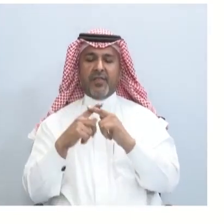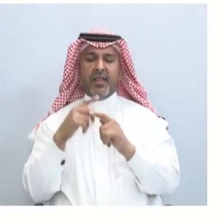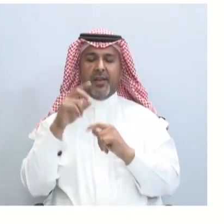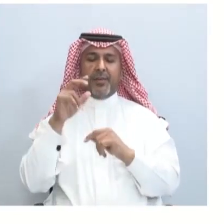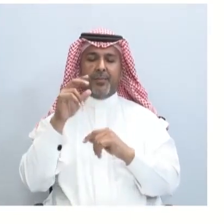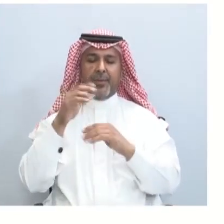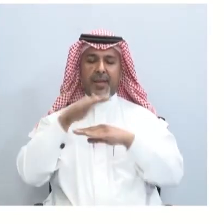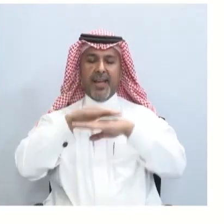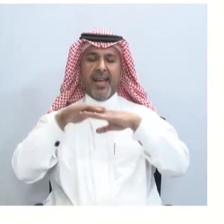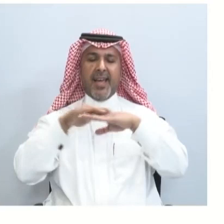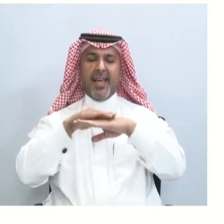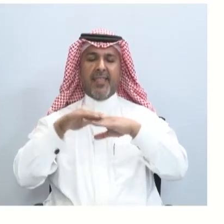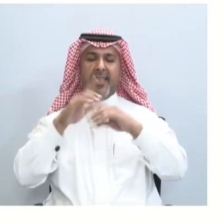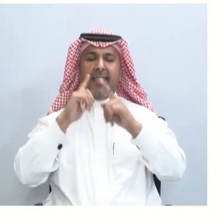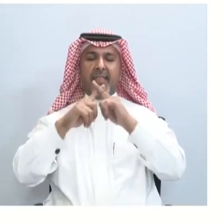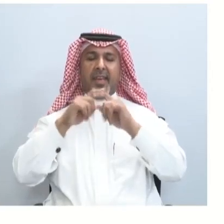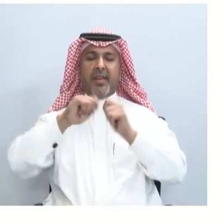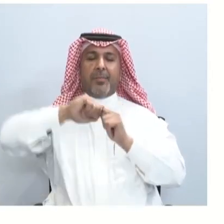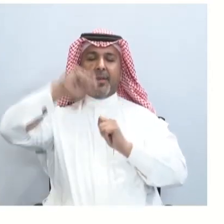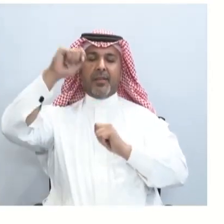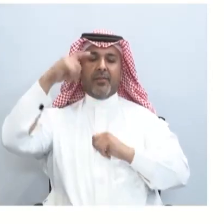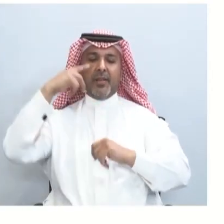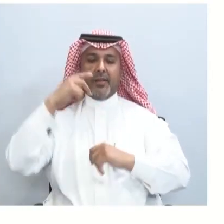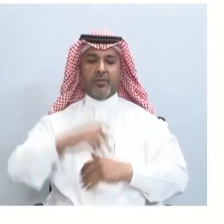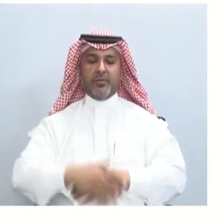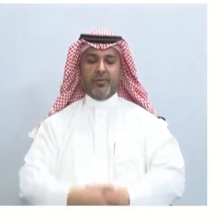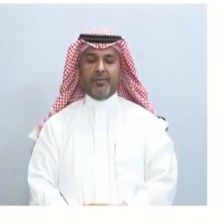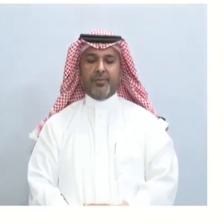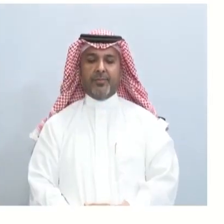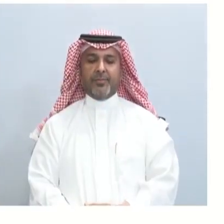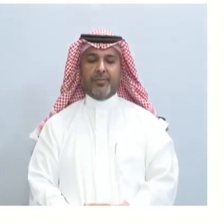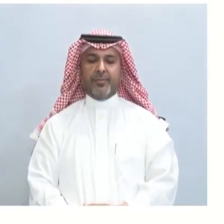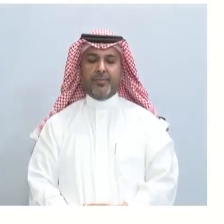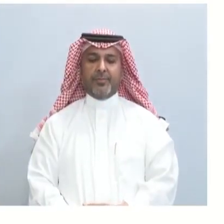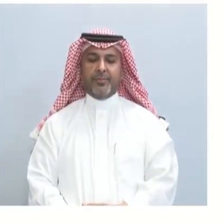الارتفاع لدينا قاعده المثلث